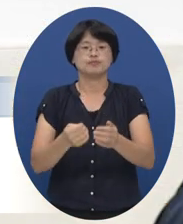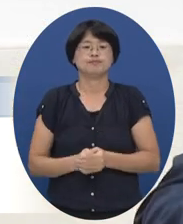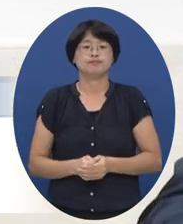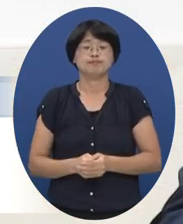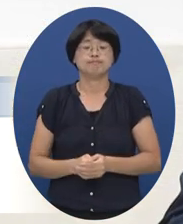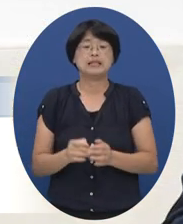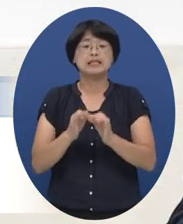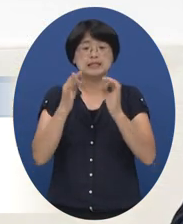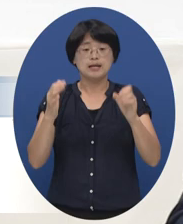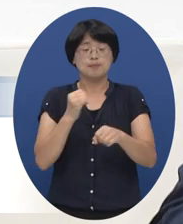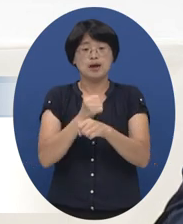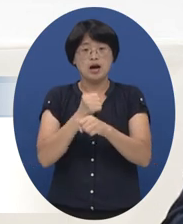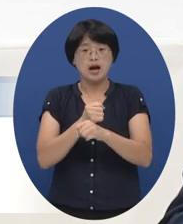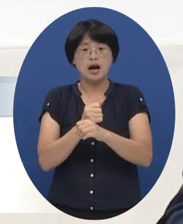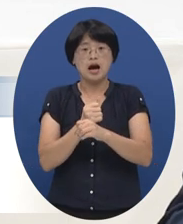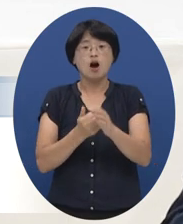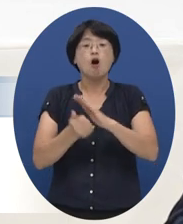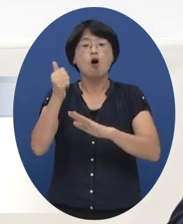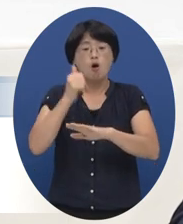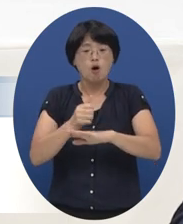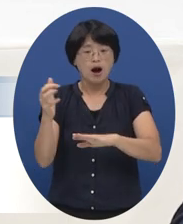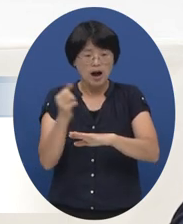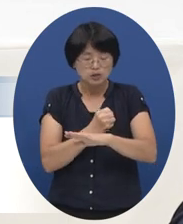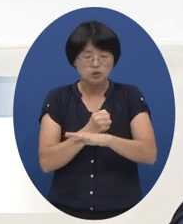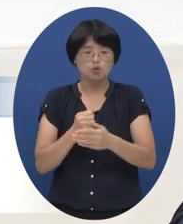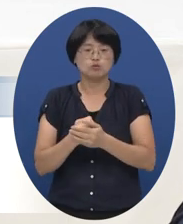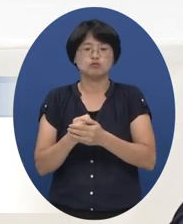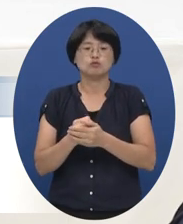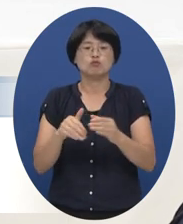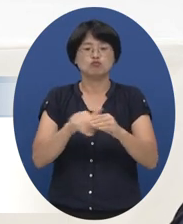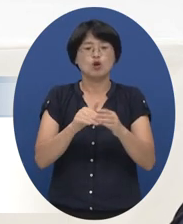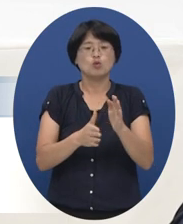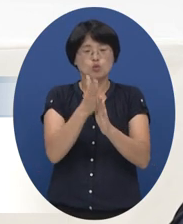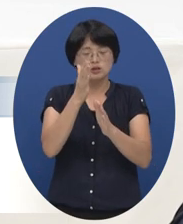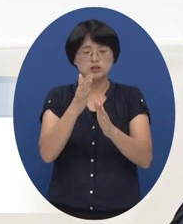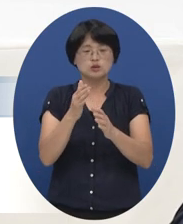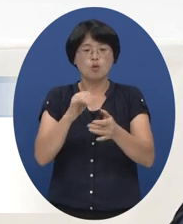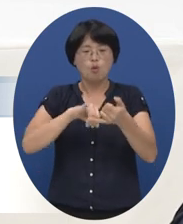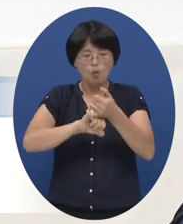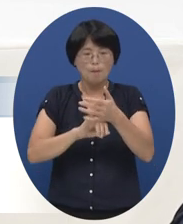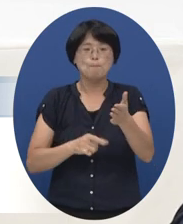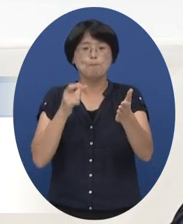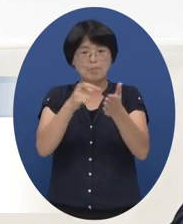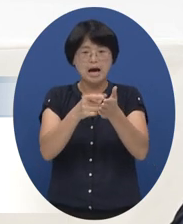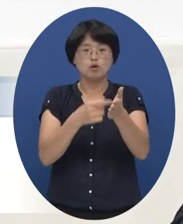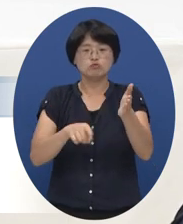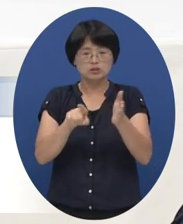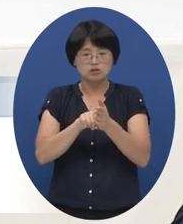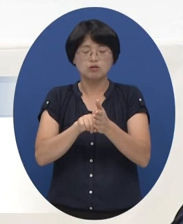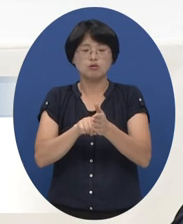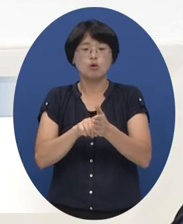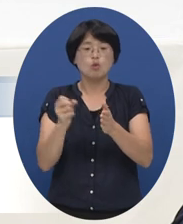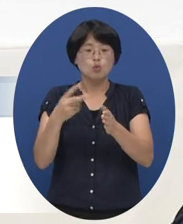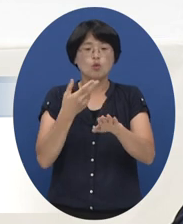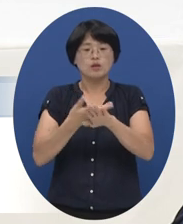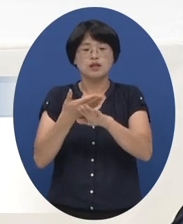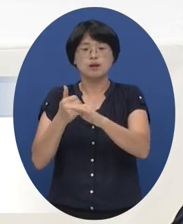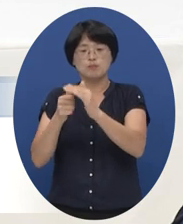지금까지 만들어왔던 성과를 기반으로 문화도시에 반드시 선정될 수 있도록, 그리고 그걸 기반으로